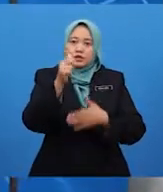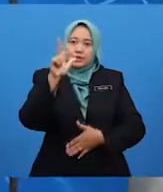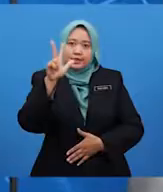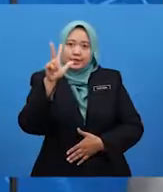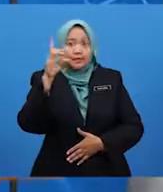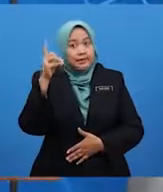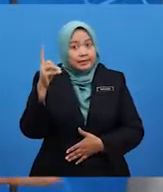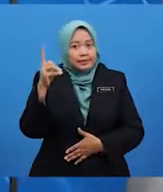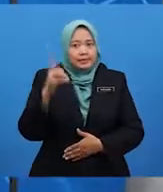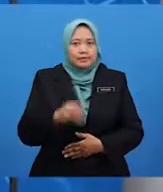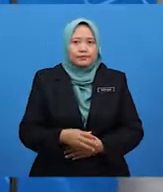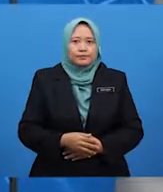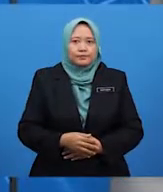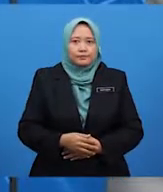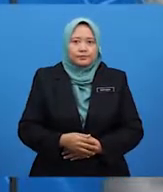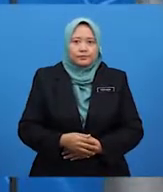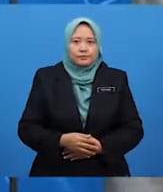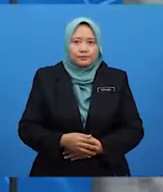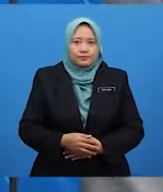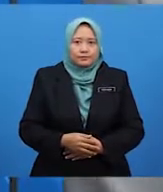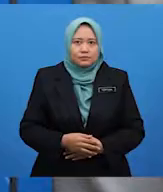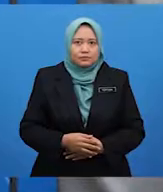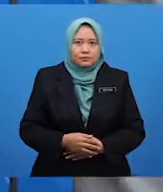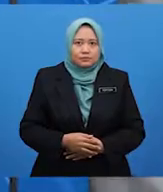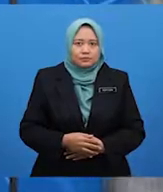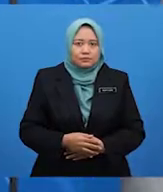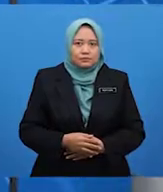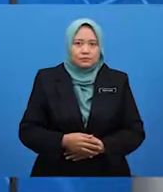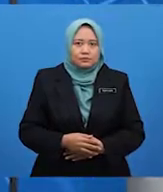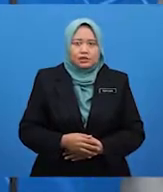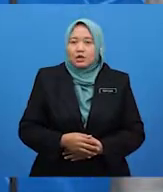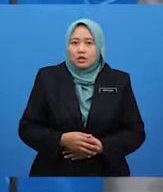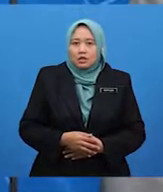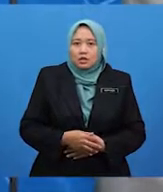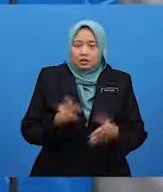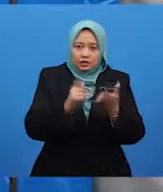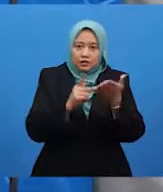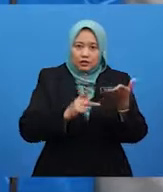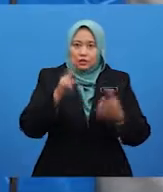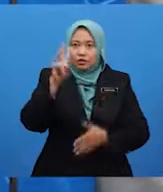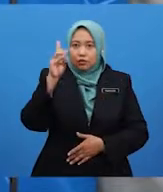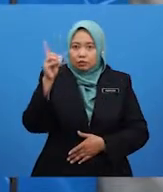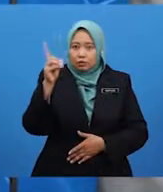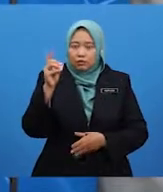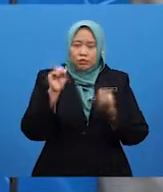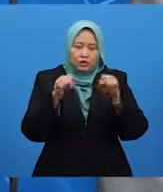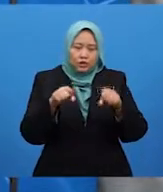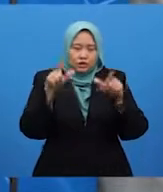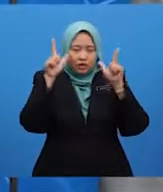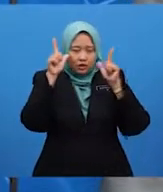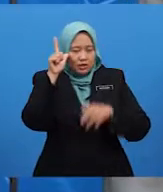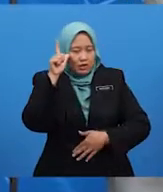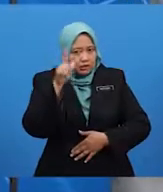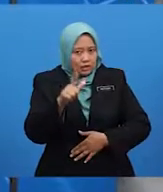Arif. Cikgu Don, mudah saja. Ingat ini, karya 2D boleh dilihat dari permukaan 180